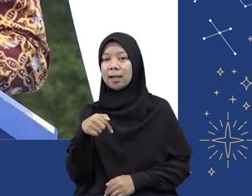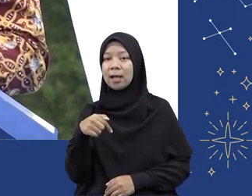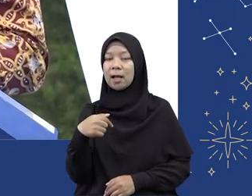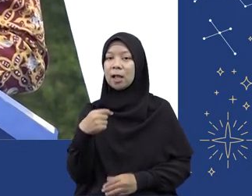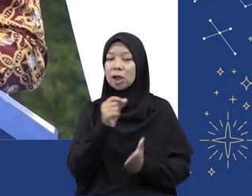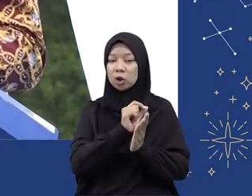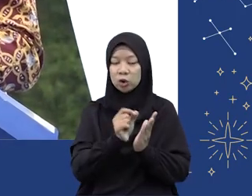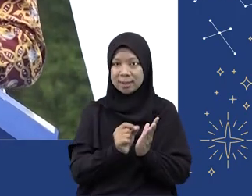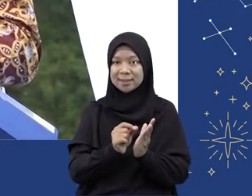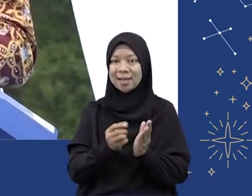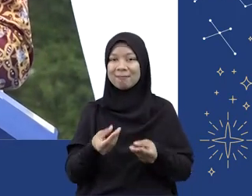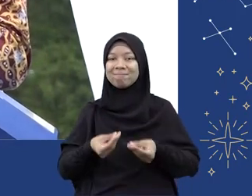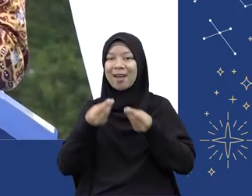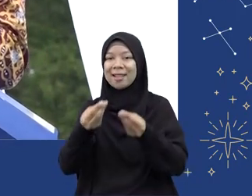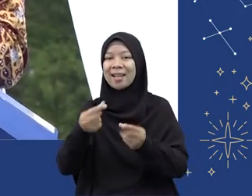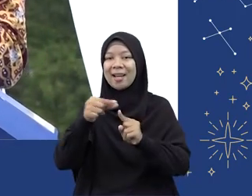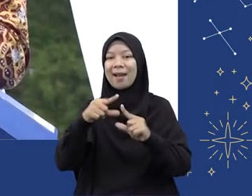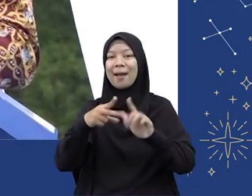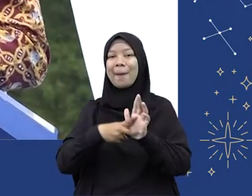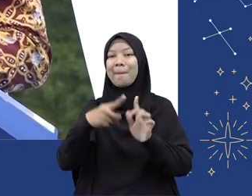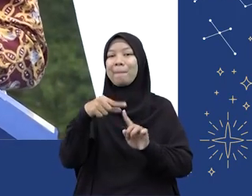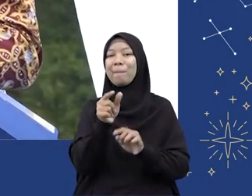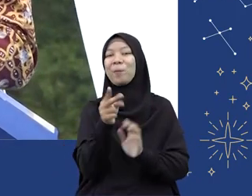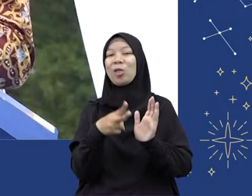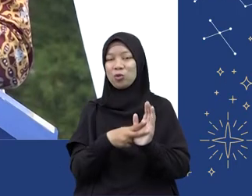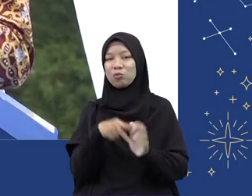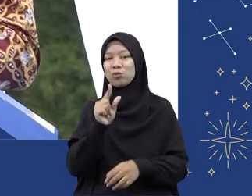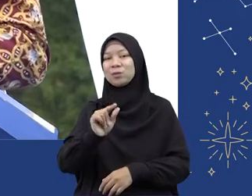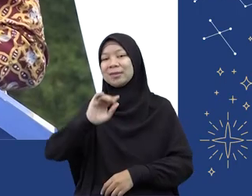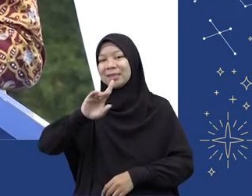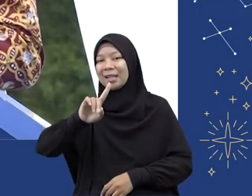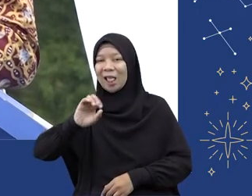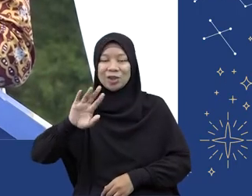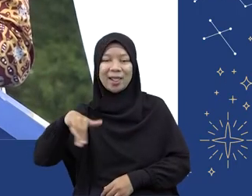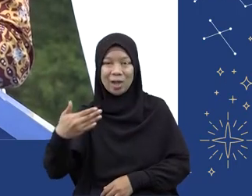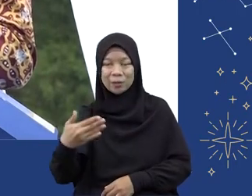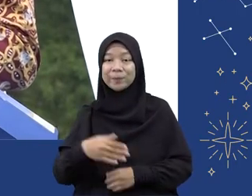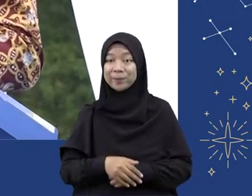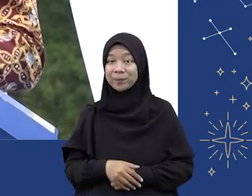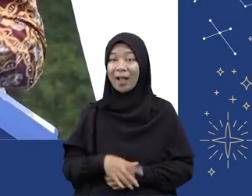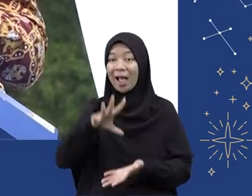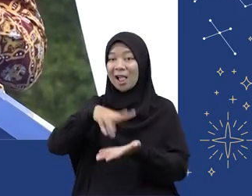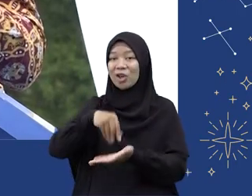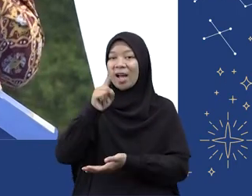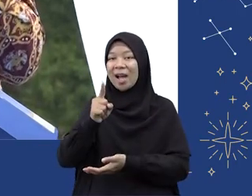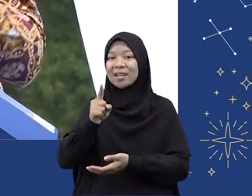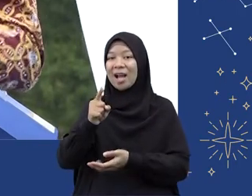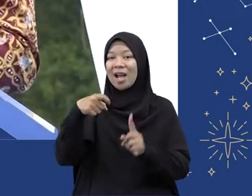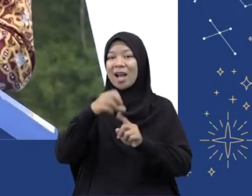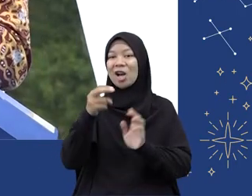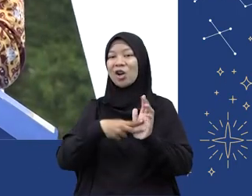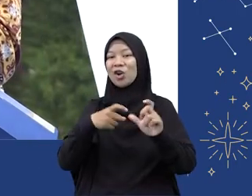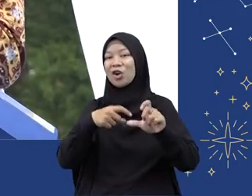dalam bentuk pantun untuk membersamai 100 tahun ini di alun-alun ada konser